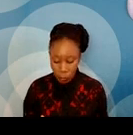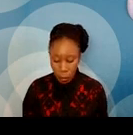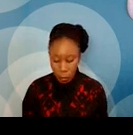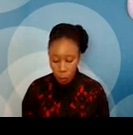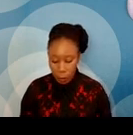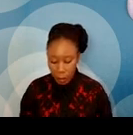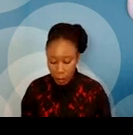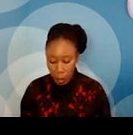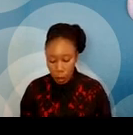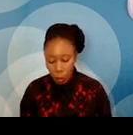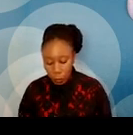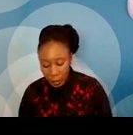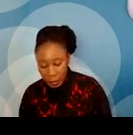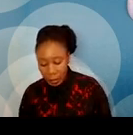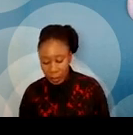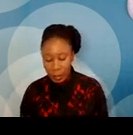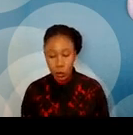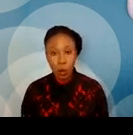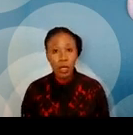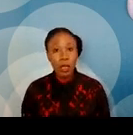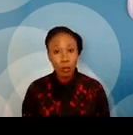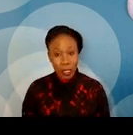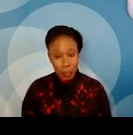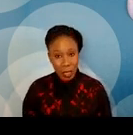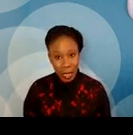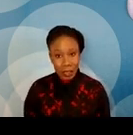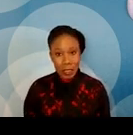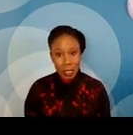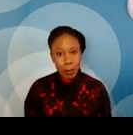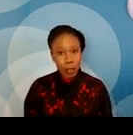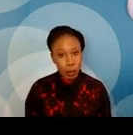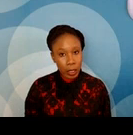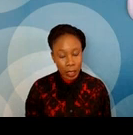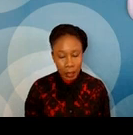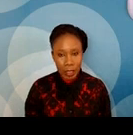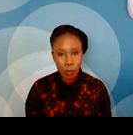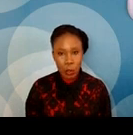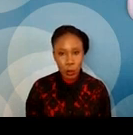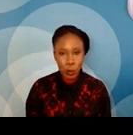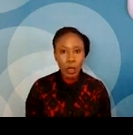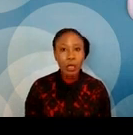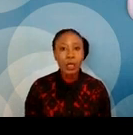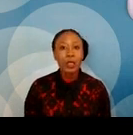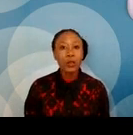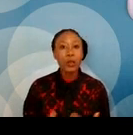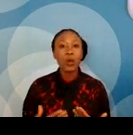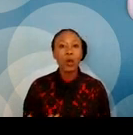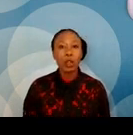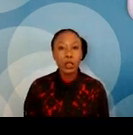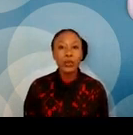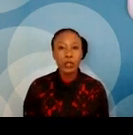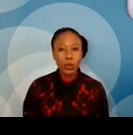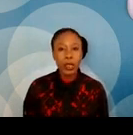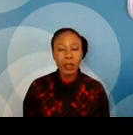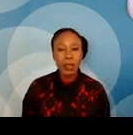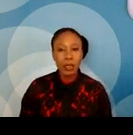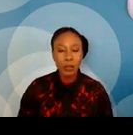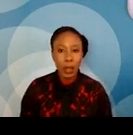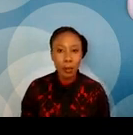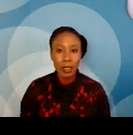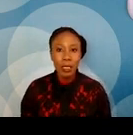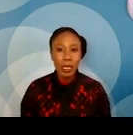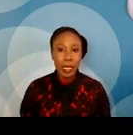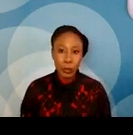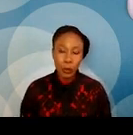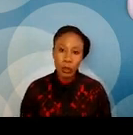det förekom mer konflikter eller så. Fast om man hade samma grundläggande information så lyfte